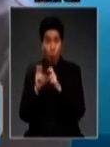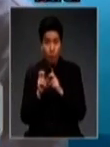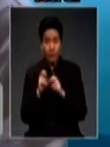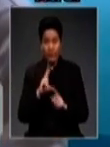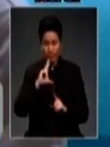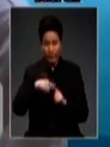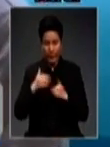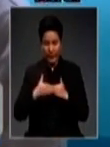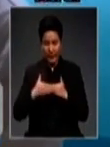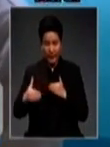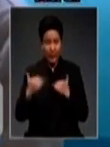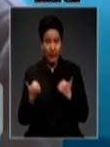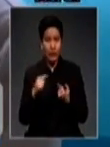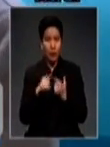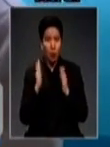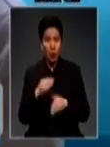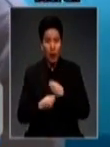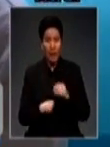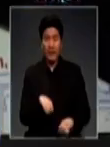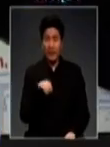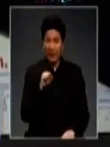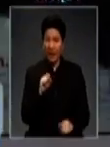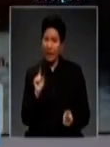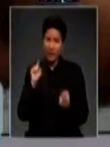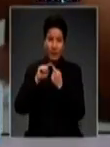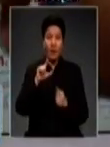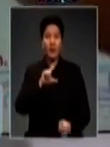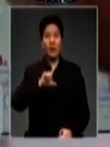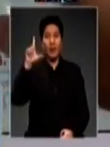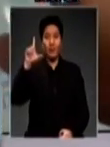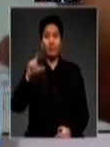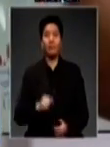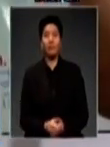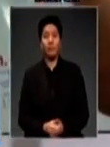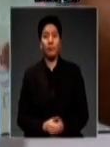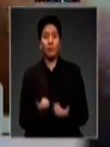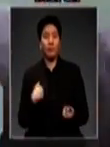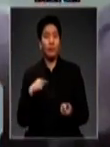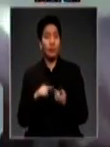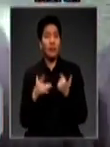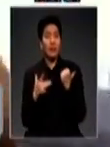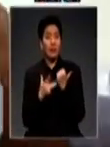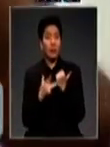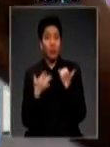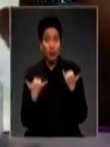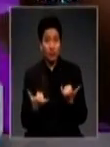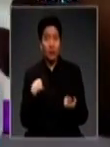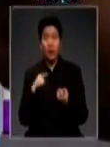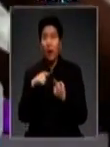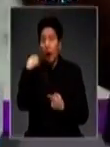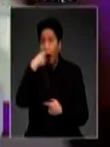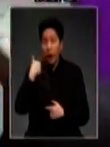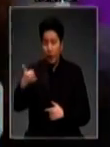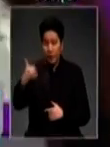างหน้านี้ตั้งเป้าเพิ่มยอดขายจากหลักแสนสู่หลักล้านบาทครับนี่คือหนึ่งในเทคโนโลยีที่หากใครเข้ามา